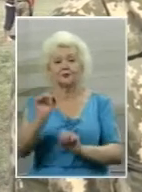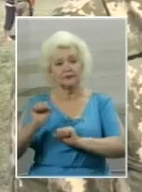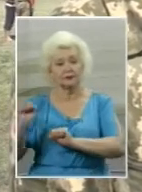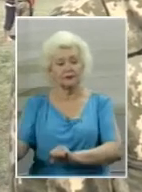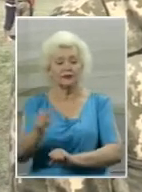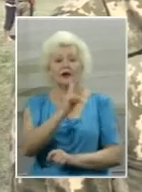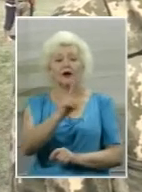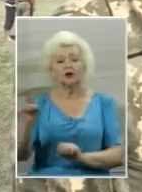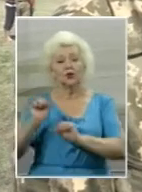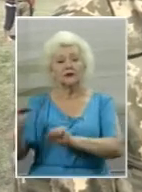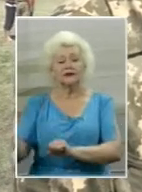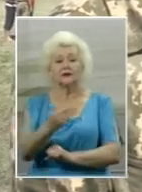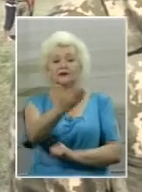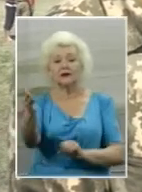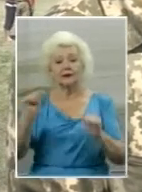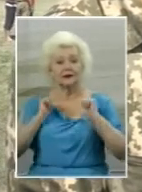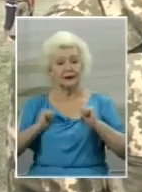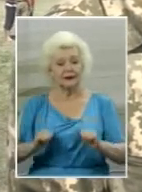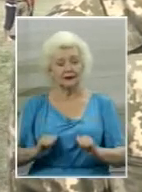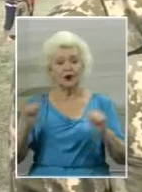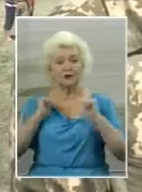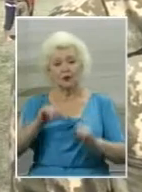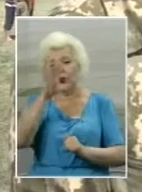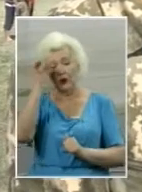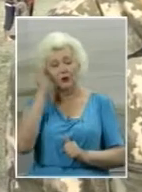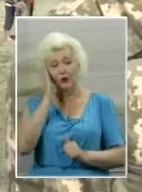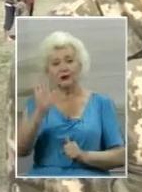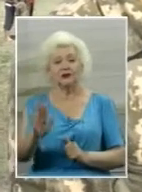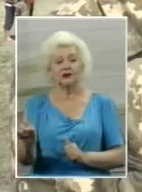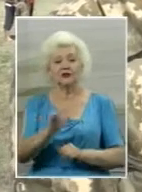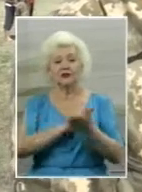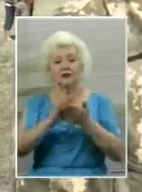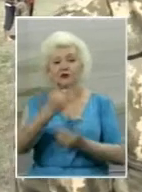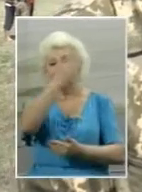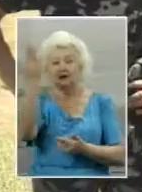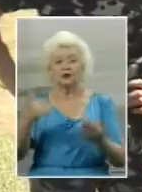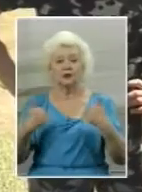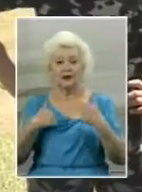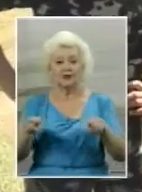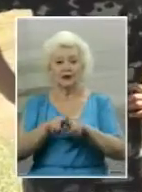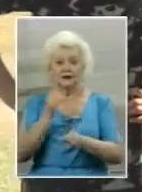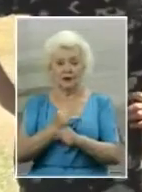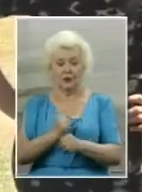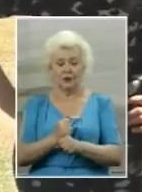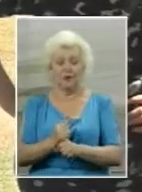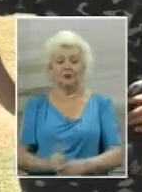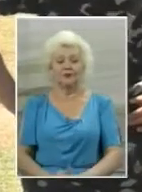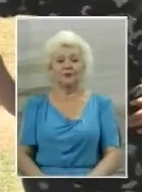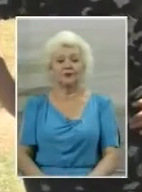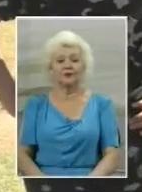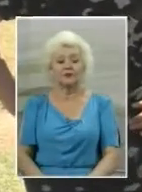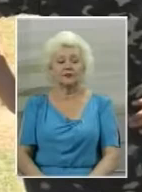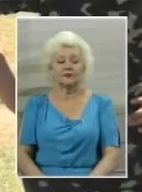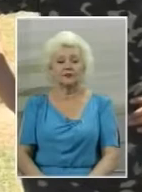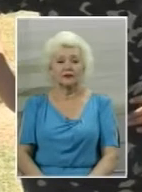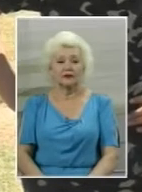хто захищає їхній спокій, спокійну ніч та чисте небо, як ми це робимо. Ти от нажимаєш кнопку,